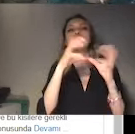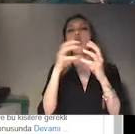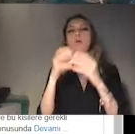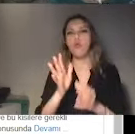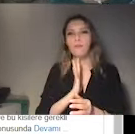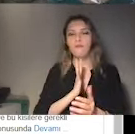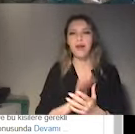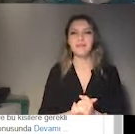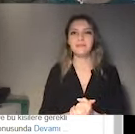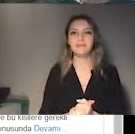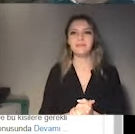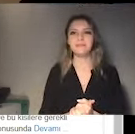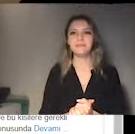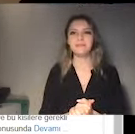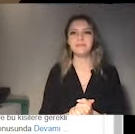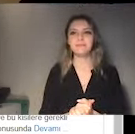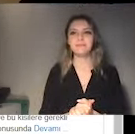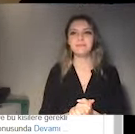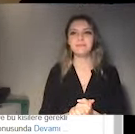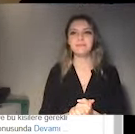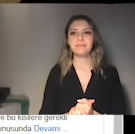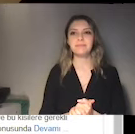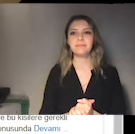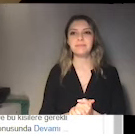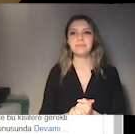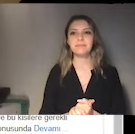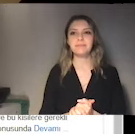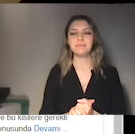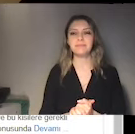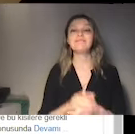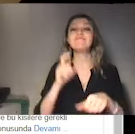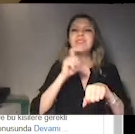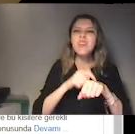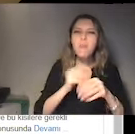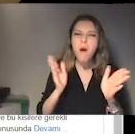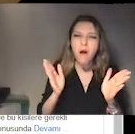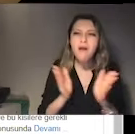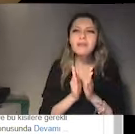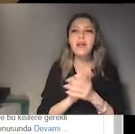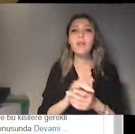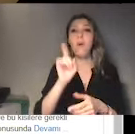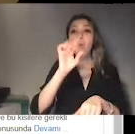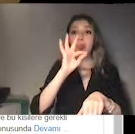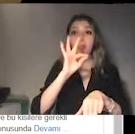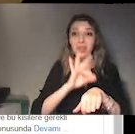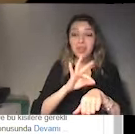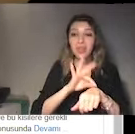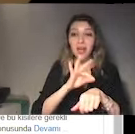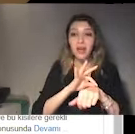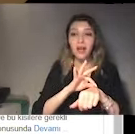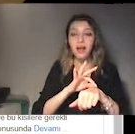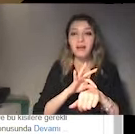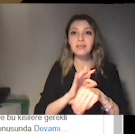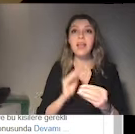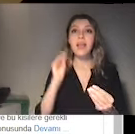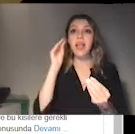da gayet hızlı çalışıyor. Şimdi zamanımız iyice azaldı yaklaşık 10 dakikada ekstra